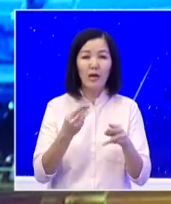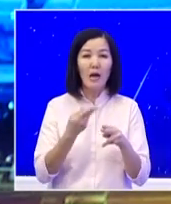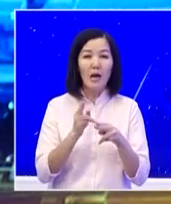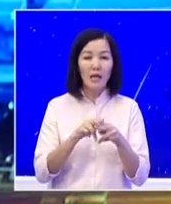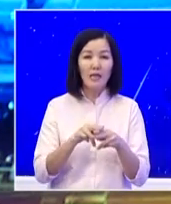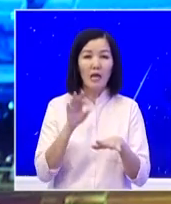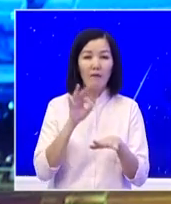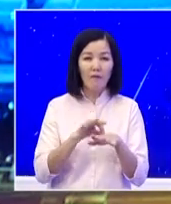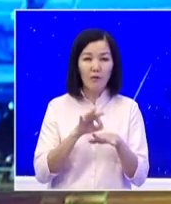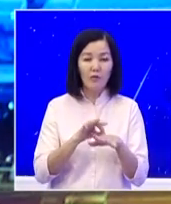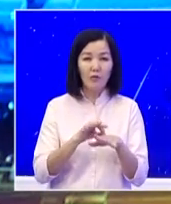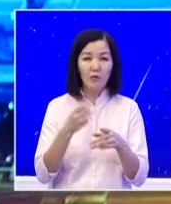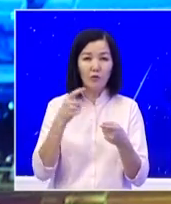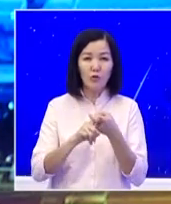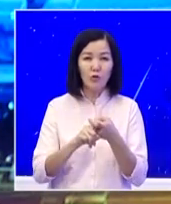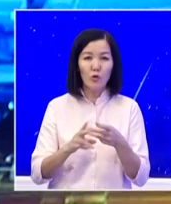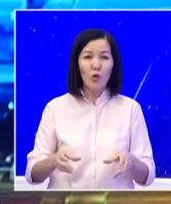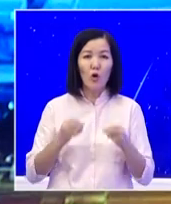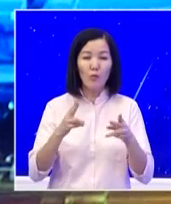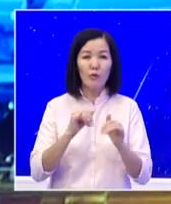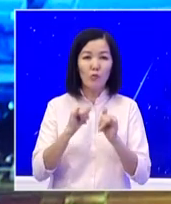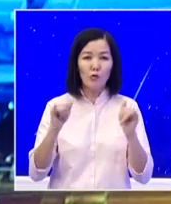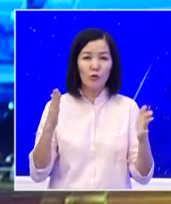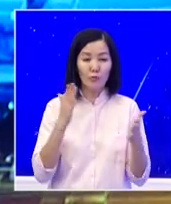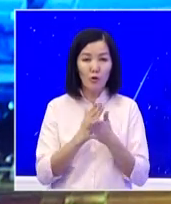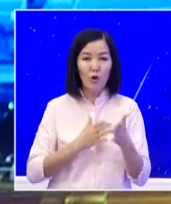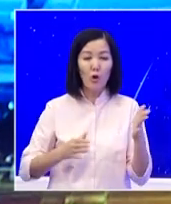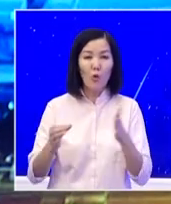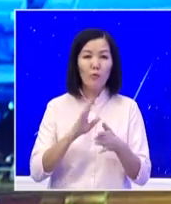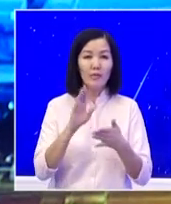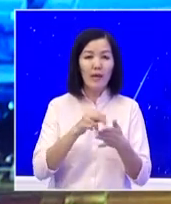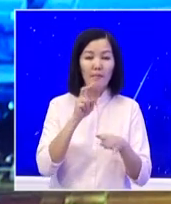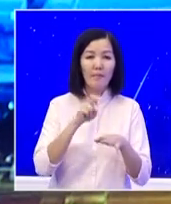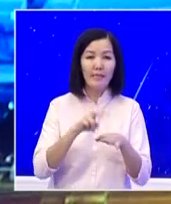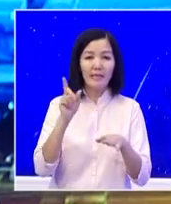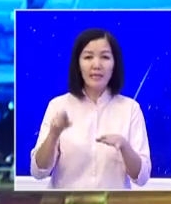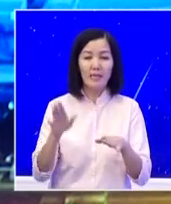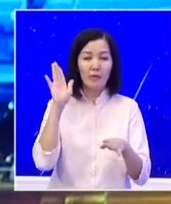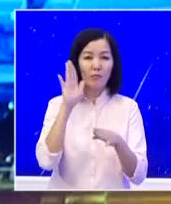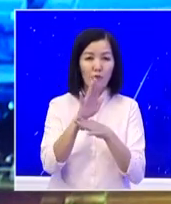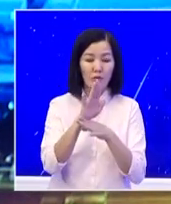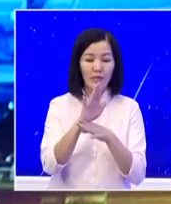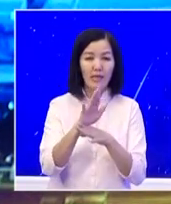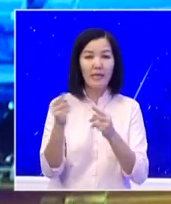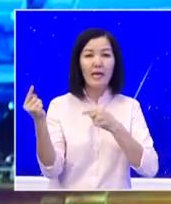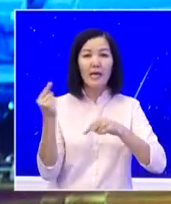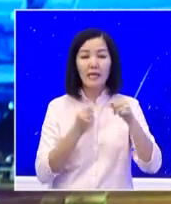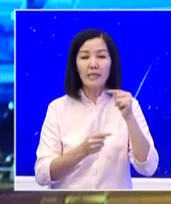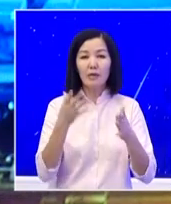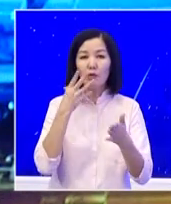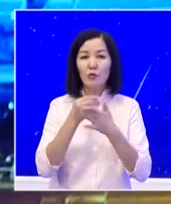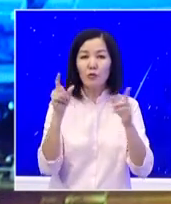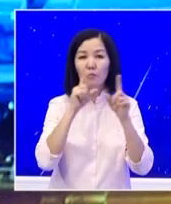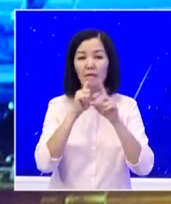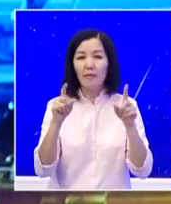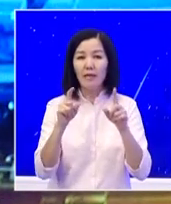берді. Алайда коронавирус инфекциясын жұқтыру қаупы әлі де өршіп тұр. Облыстың бас санитар дәрігерінің бұйрығына сәйкес,